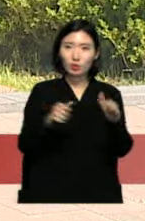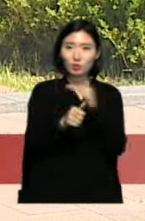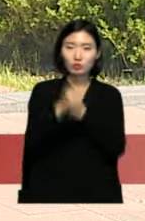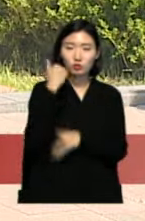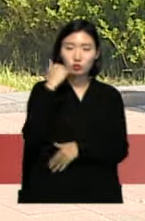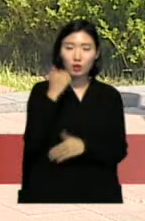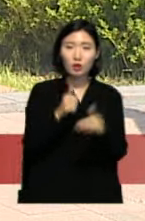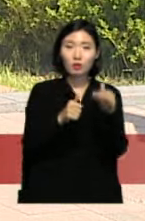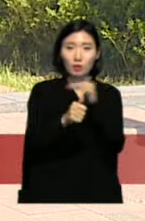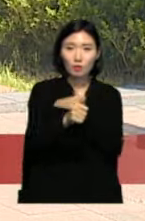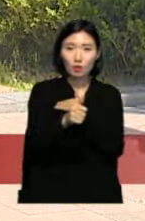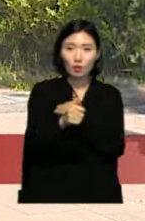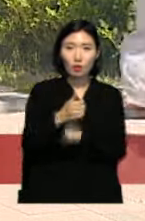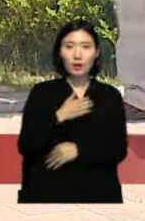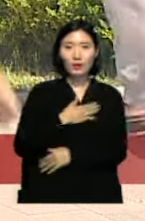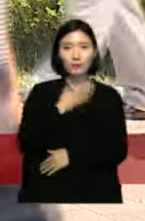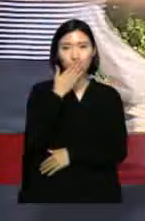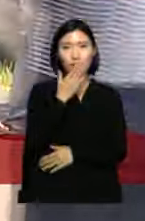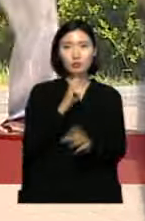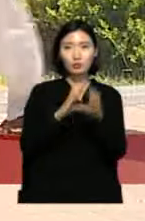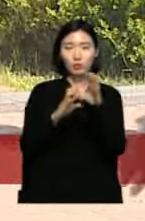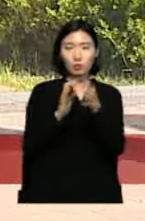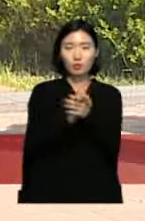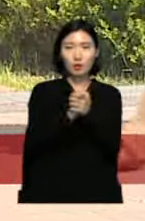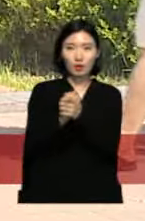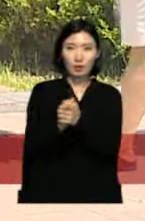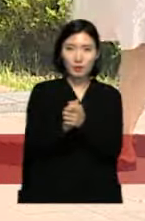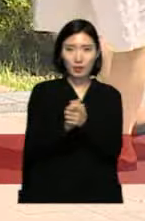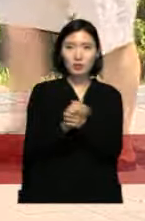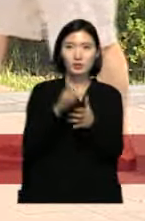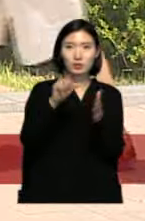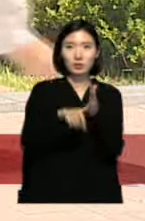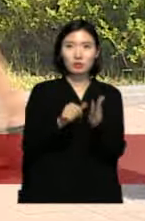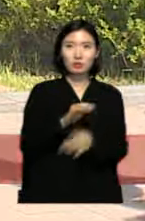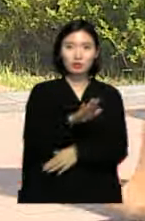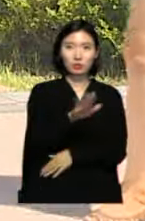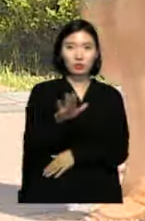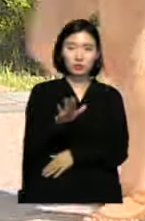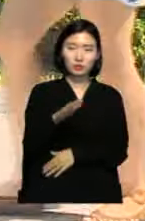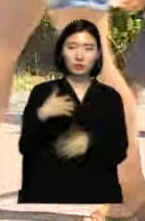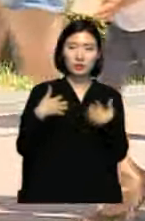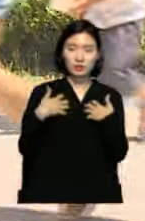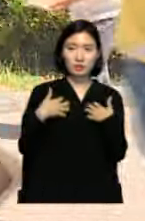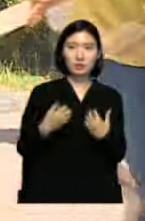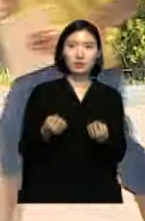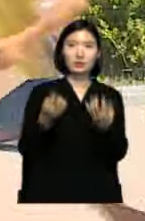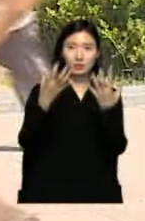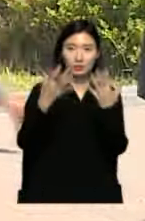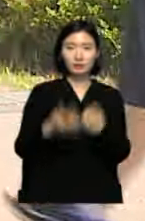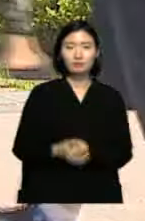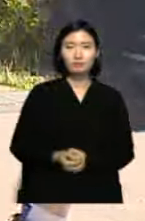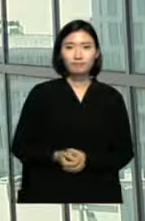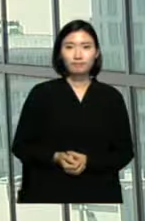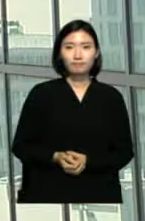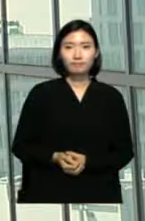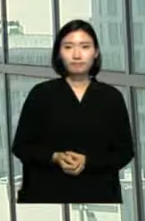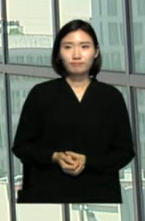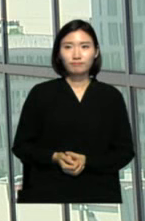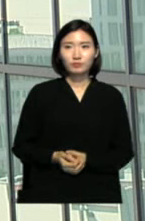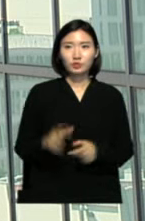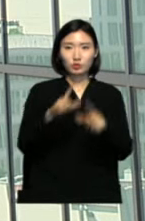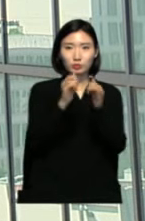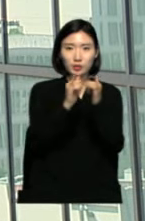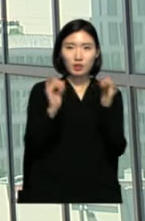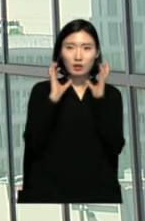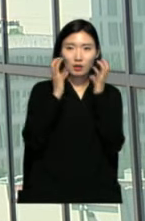어떤 동대표인지도 알 수도 있고 이런 소통과 화합의 자리가 돼서 저희 너무 재미있는 잔치가 돼서 너무너무 좋은 것 같아요.